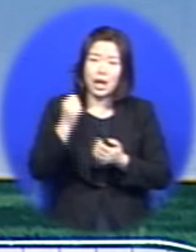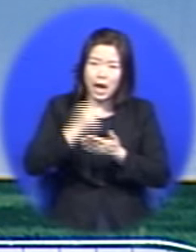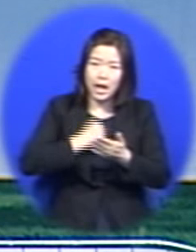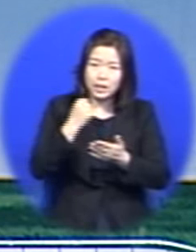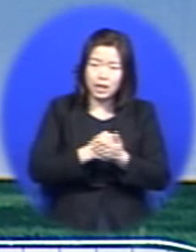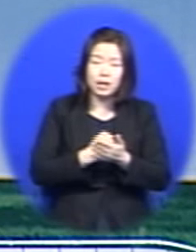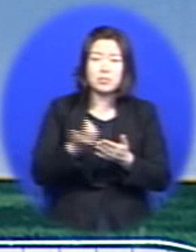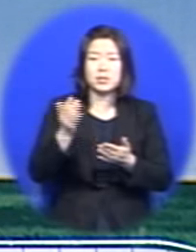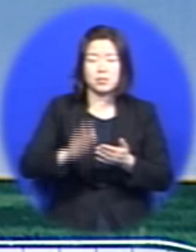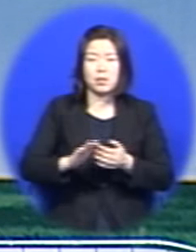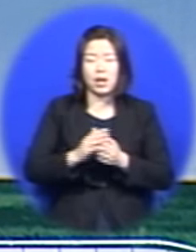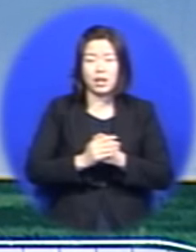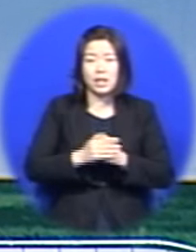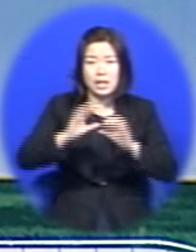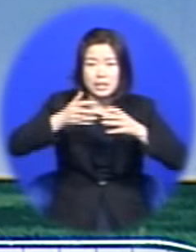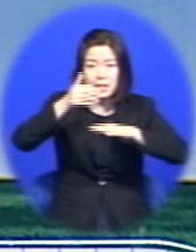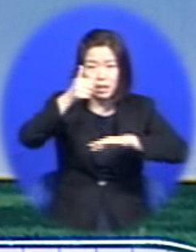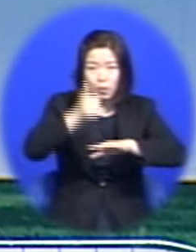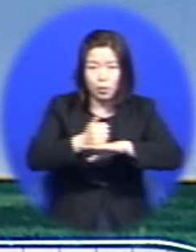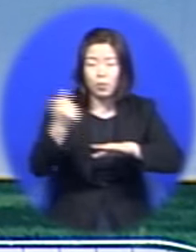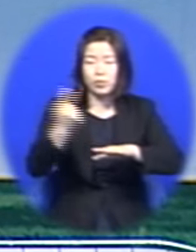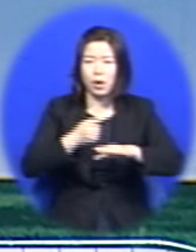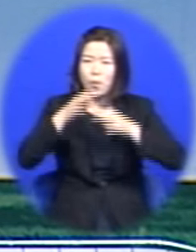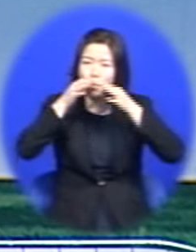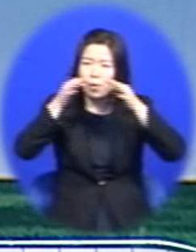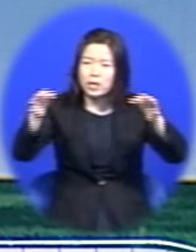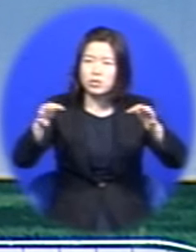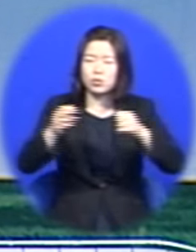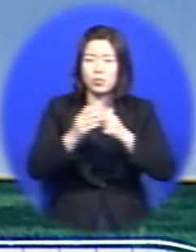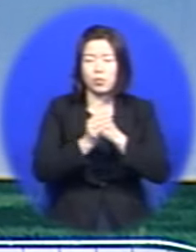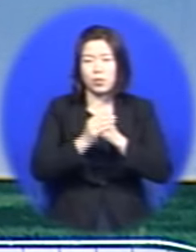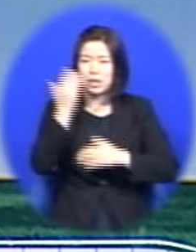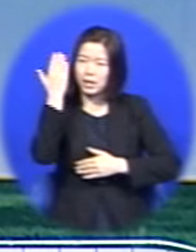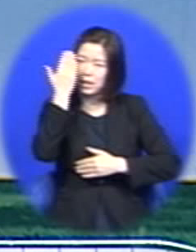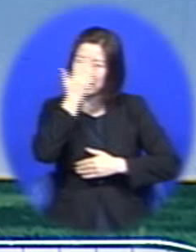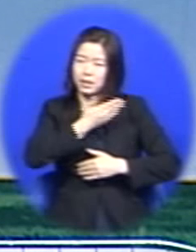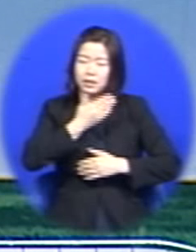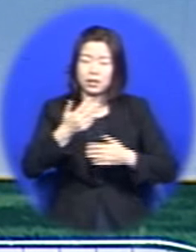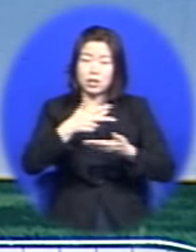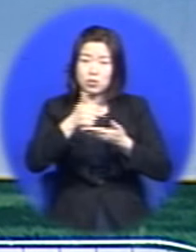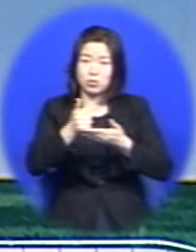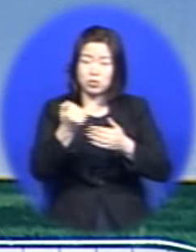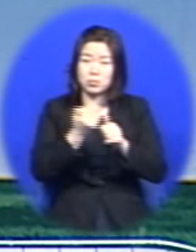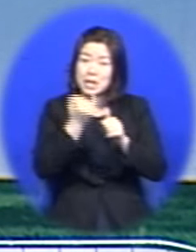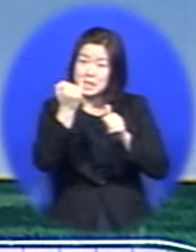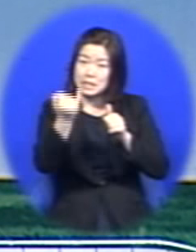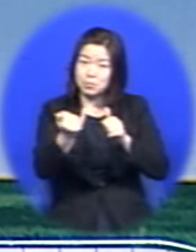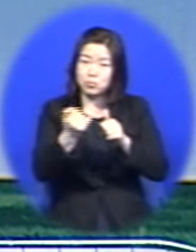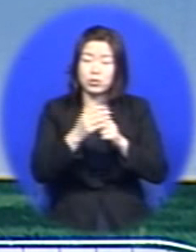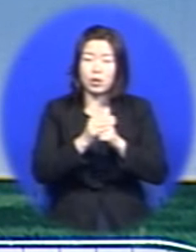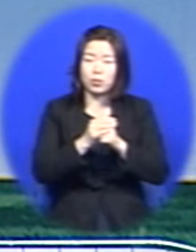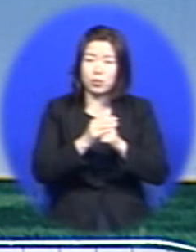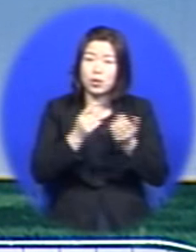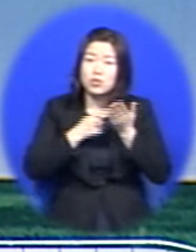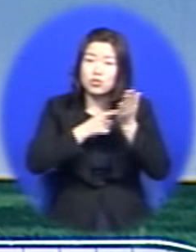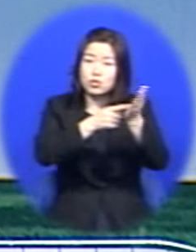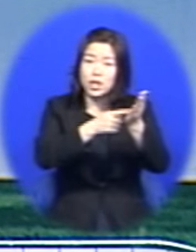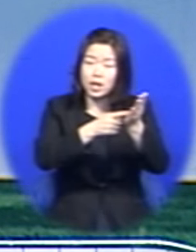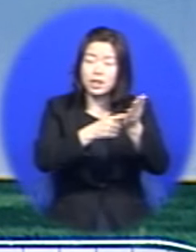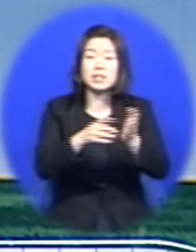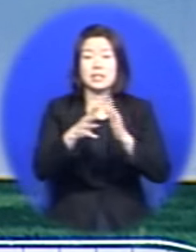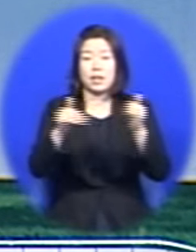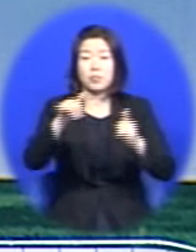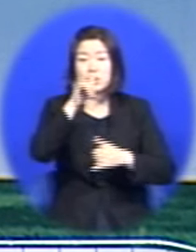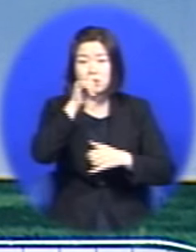안타깝게도 종말이 온다고 그렇게 외치고 순결한 주님의 신부라고 자기들은 주장하는 그런 이들이